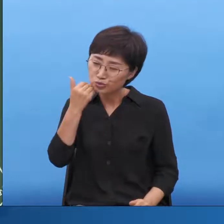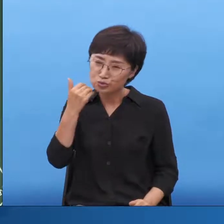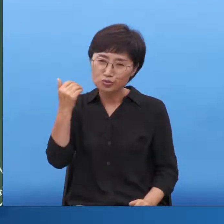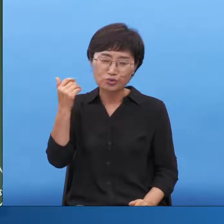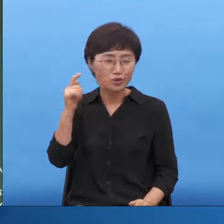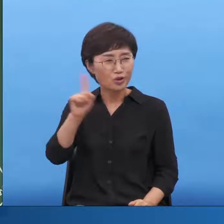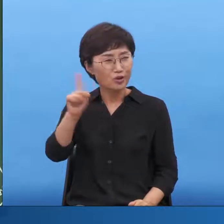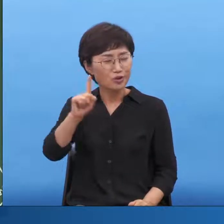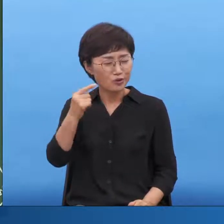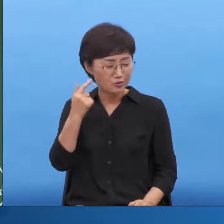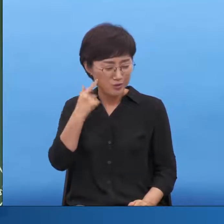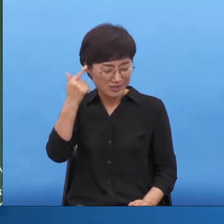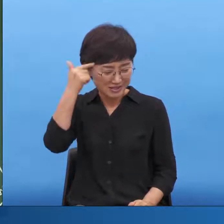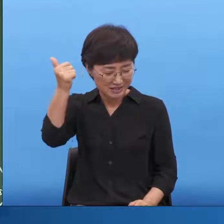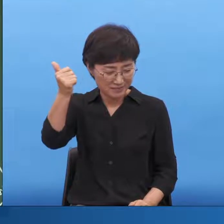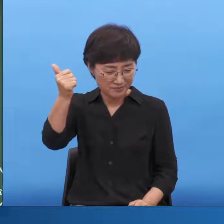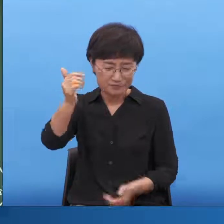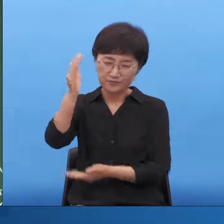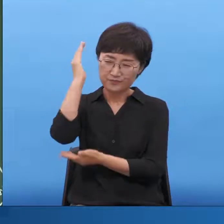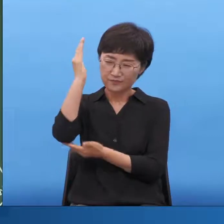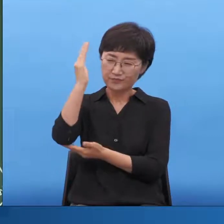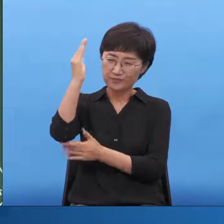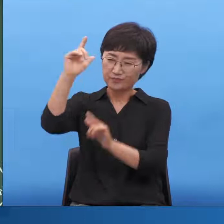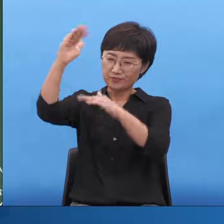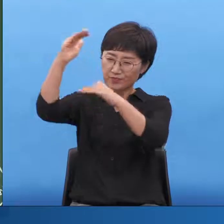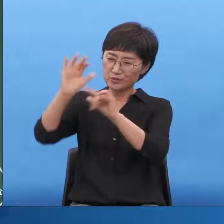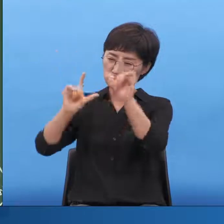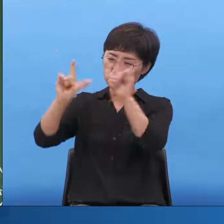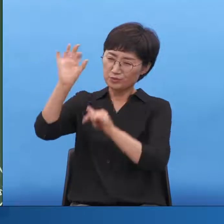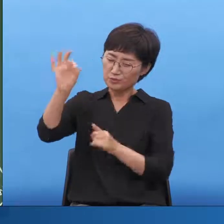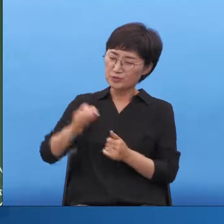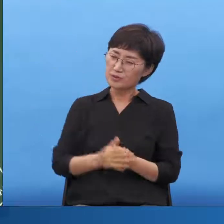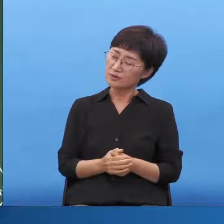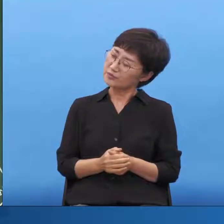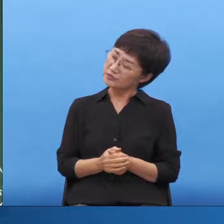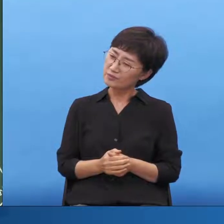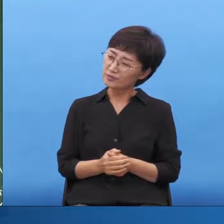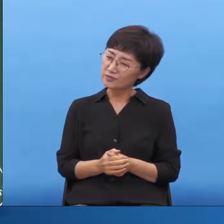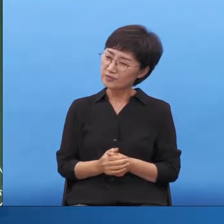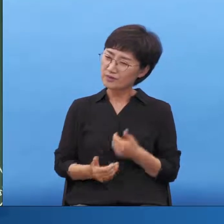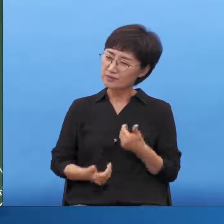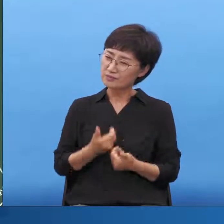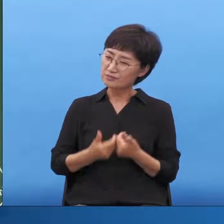적용을 이렇게 무리하게 하는 분들이 많더라고요.